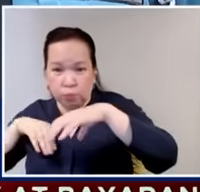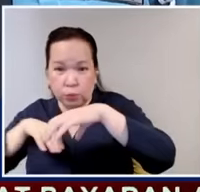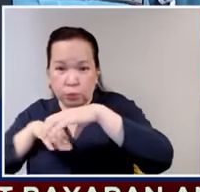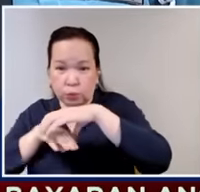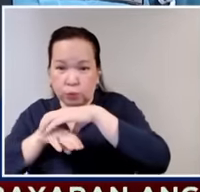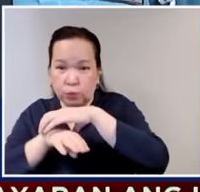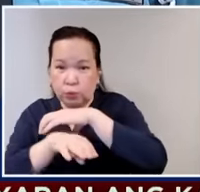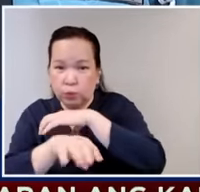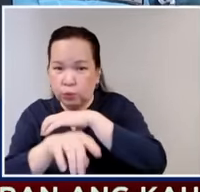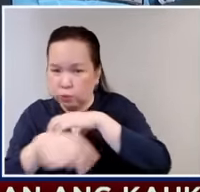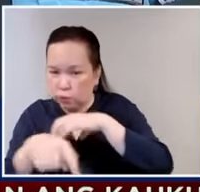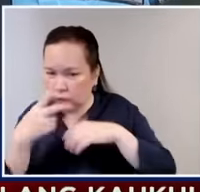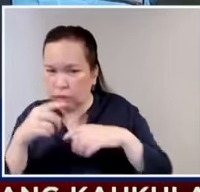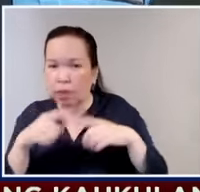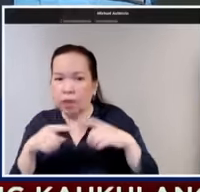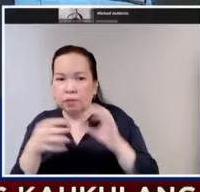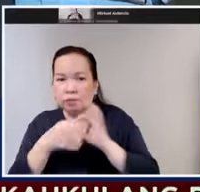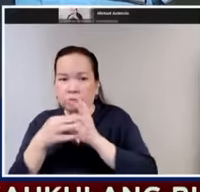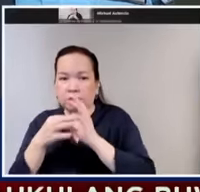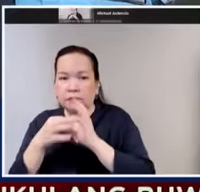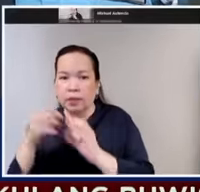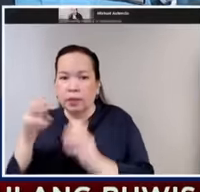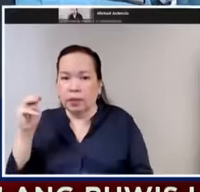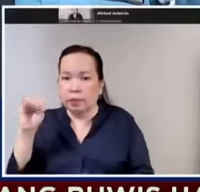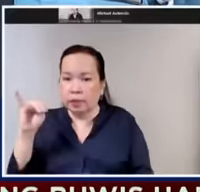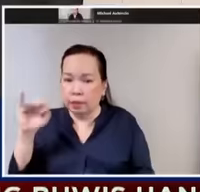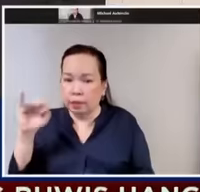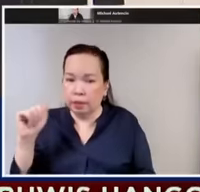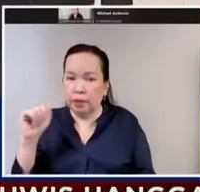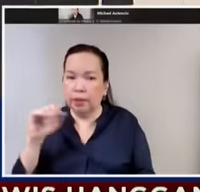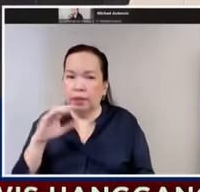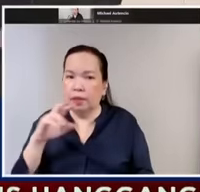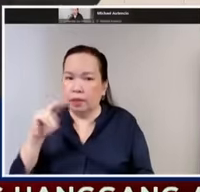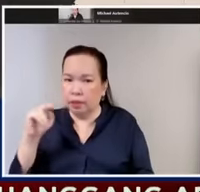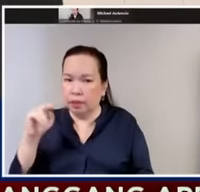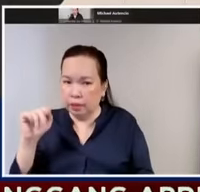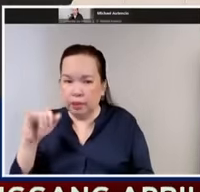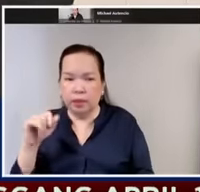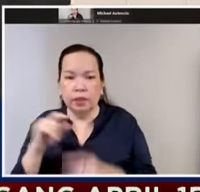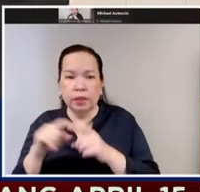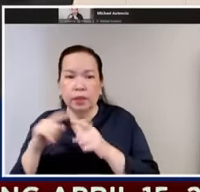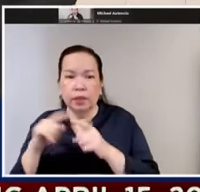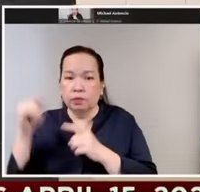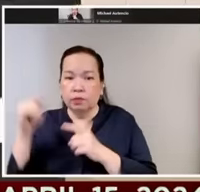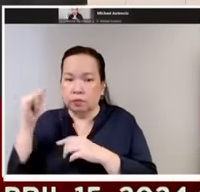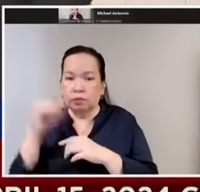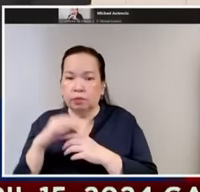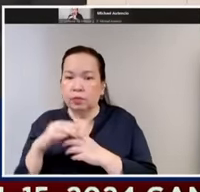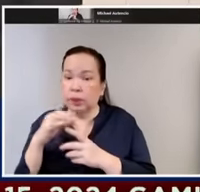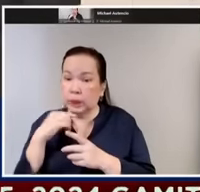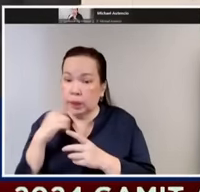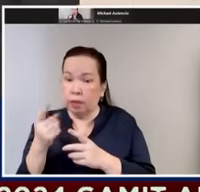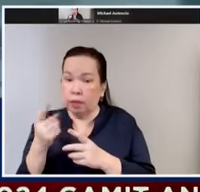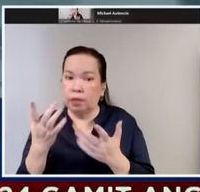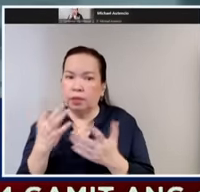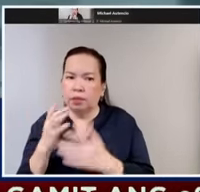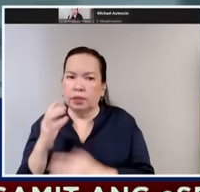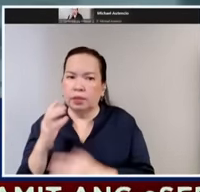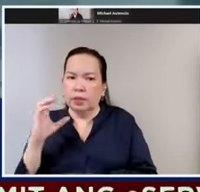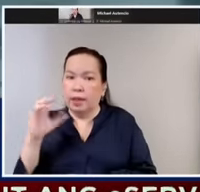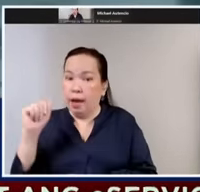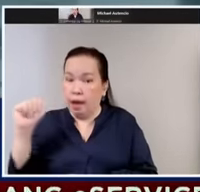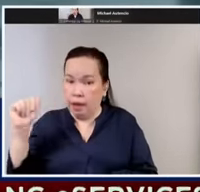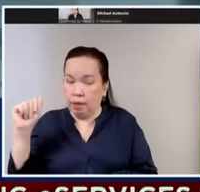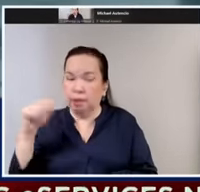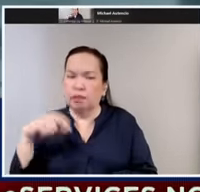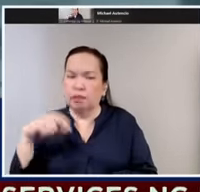nagtutulong-tulungan kasi ang MIA at ang mga airlines. Tiniyak naman ng Civil Aviation Authority of the Philippines na handa